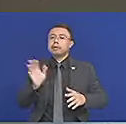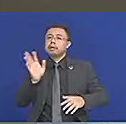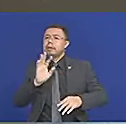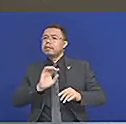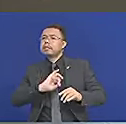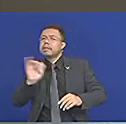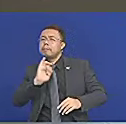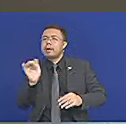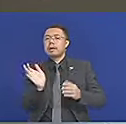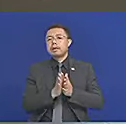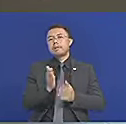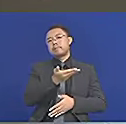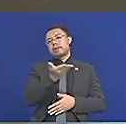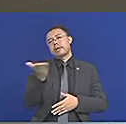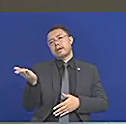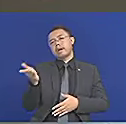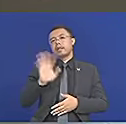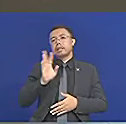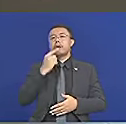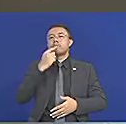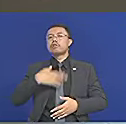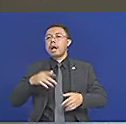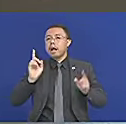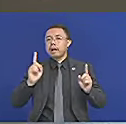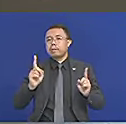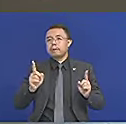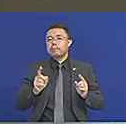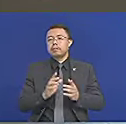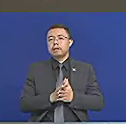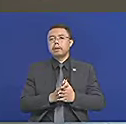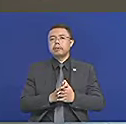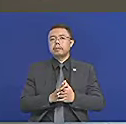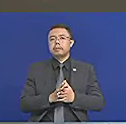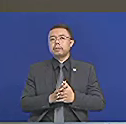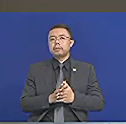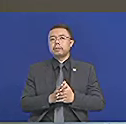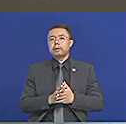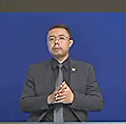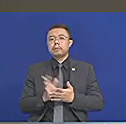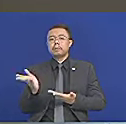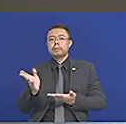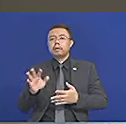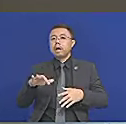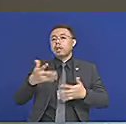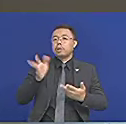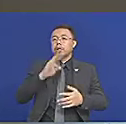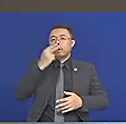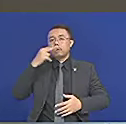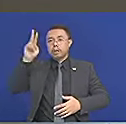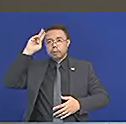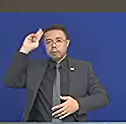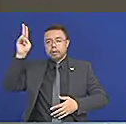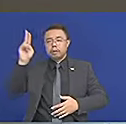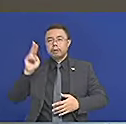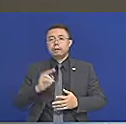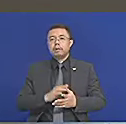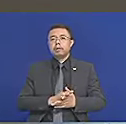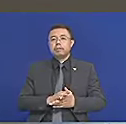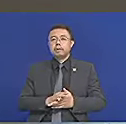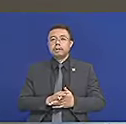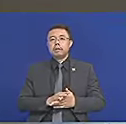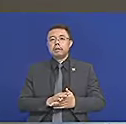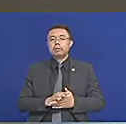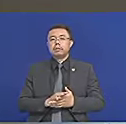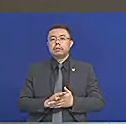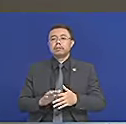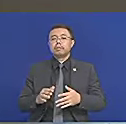dengan mereka yang tidak beragama atau yang tidak percaya adanya Tuhan. Dan